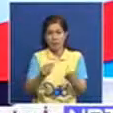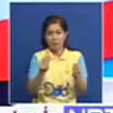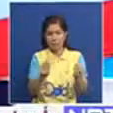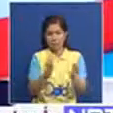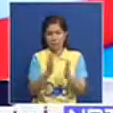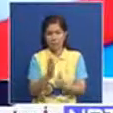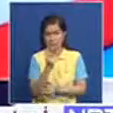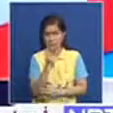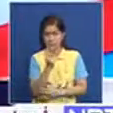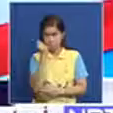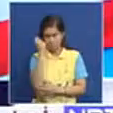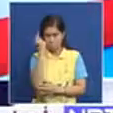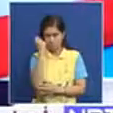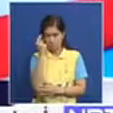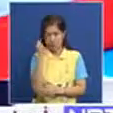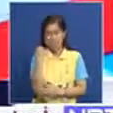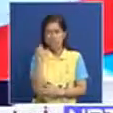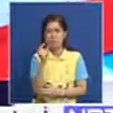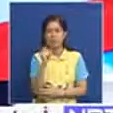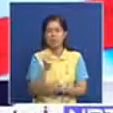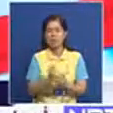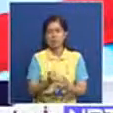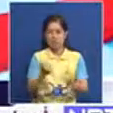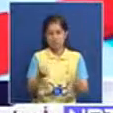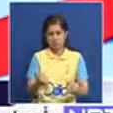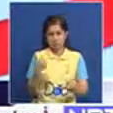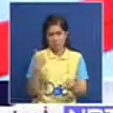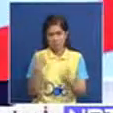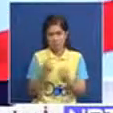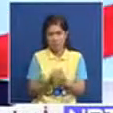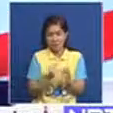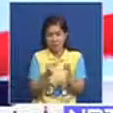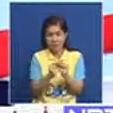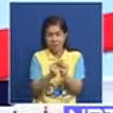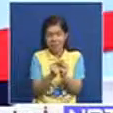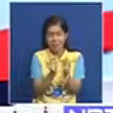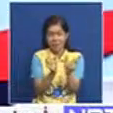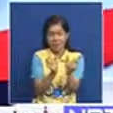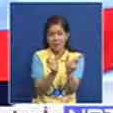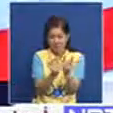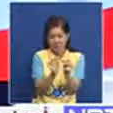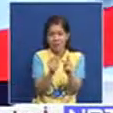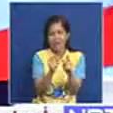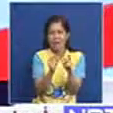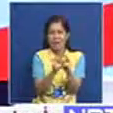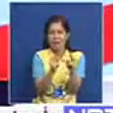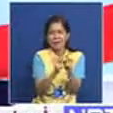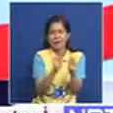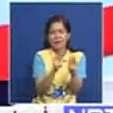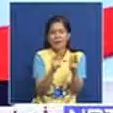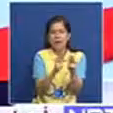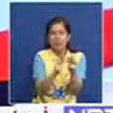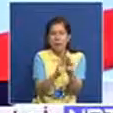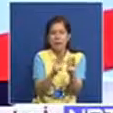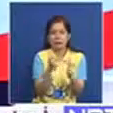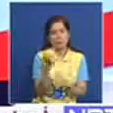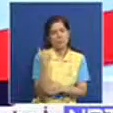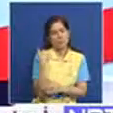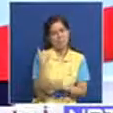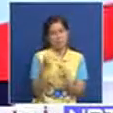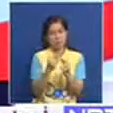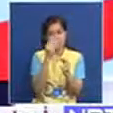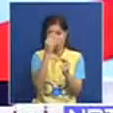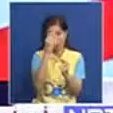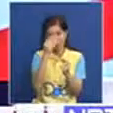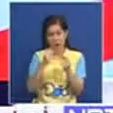ฟังหน่อยละกันนะครับคือเดี๋ยวนี้ก็มีเลขท้าย3ตัวหน้ากับเลขท้าย3ตัวหลังดีใจคิดว่าถูกเล